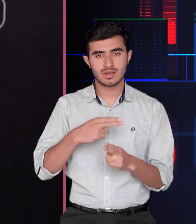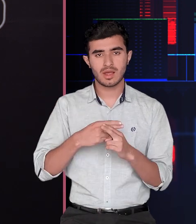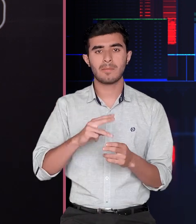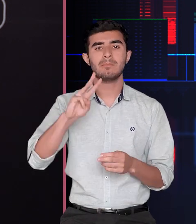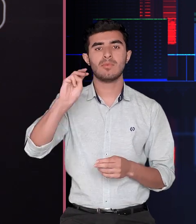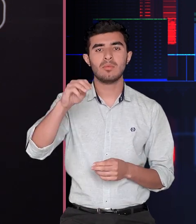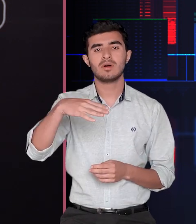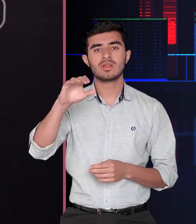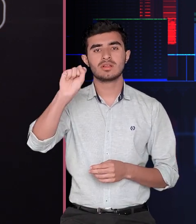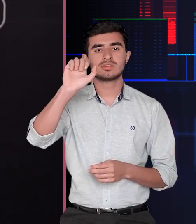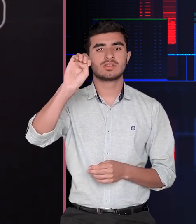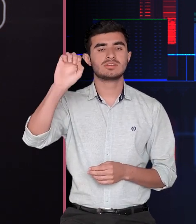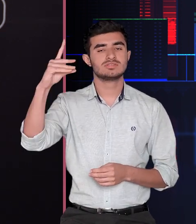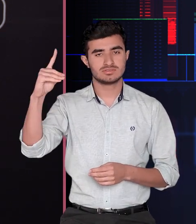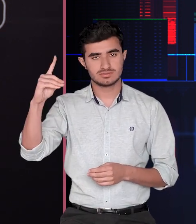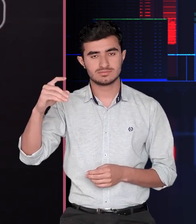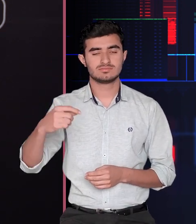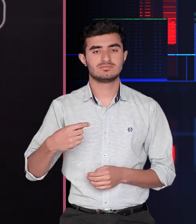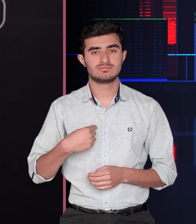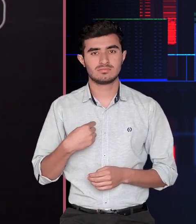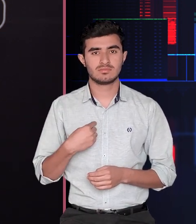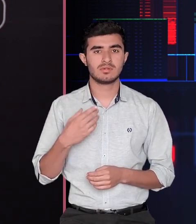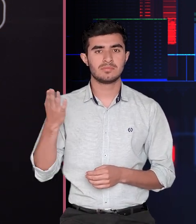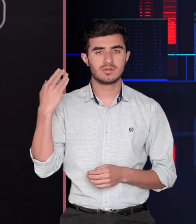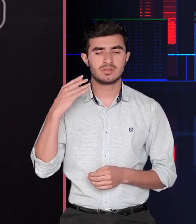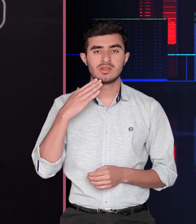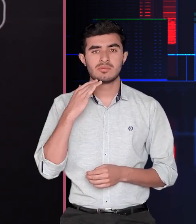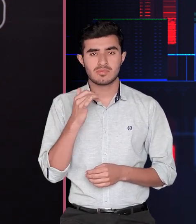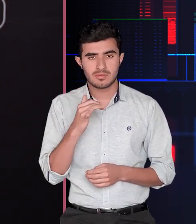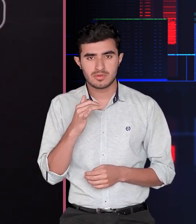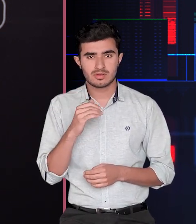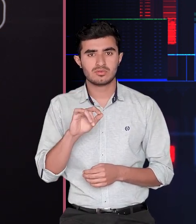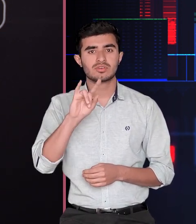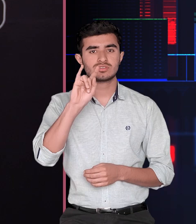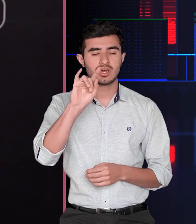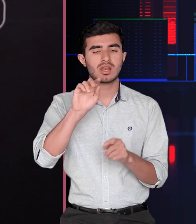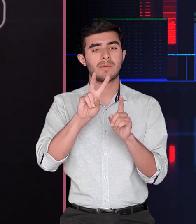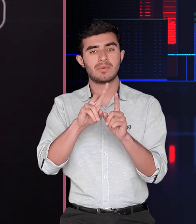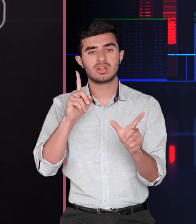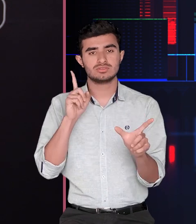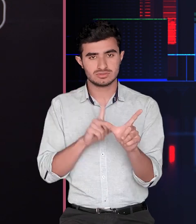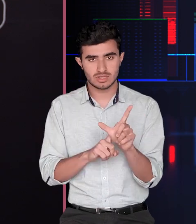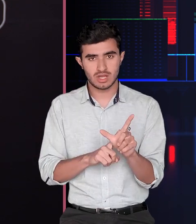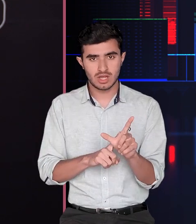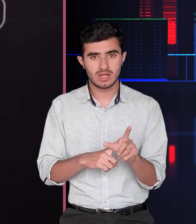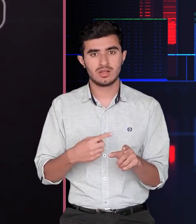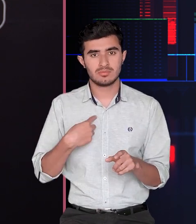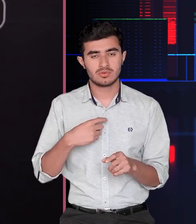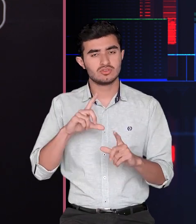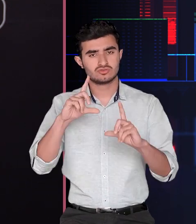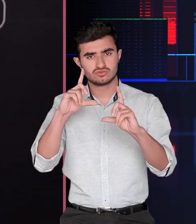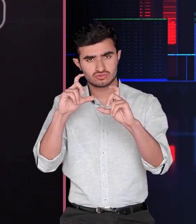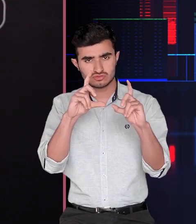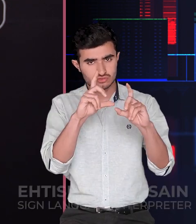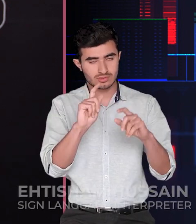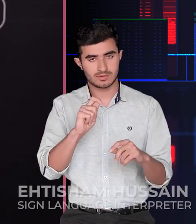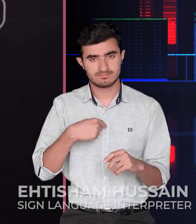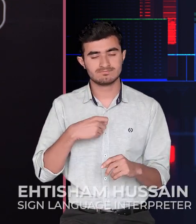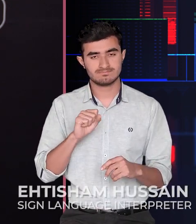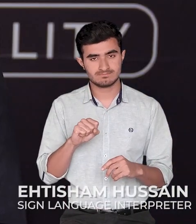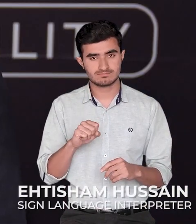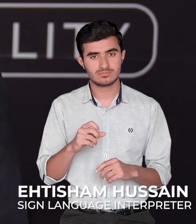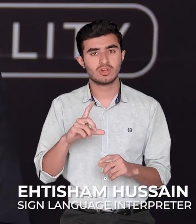मेरा नाम मोहम्मद सईद राव है और मैं लास्ट ऑलमोस्ट 11 से 12 साल से फ़ोटोग्राफ़ी कर